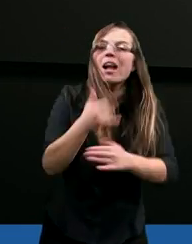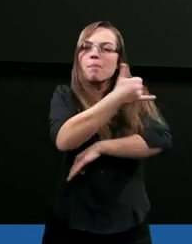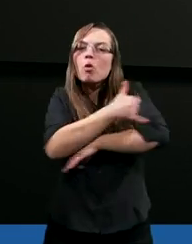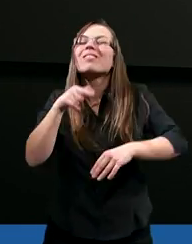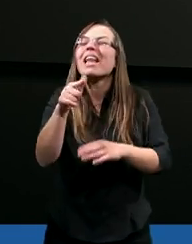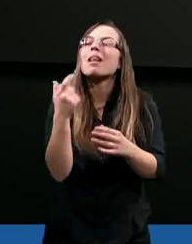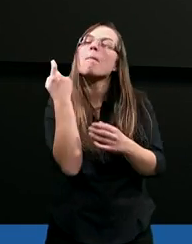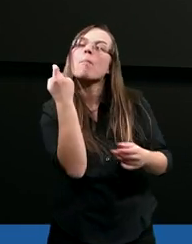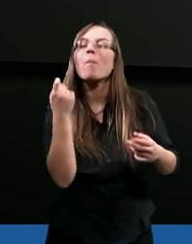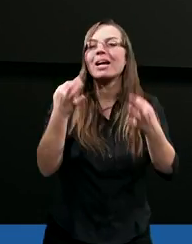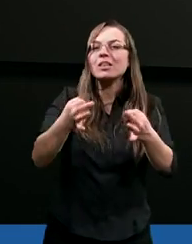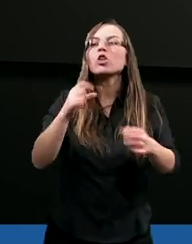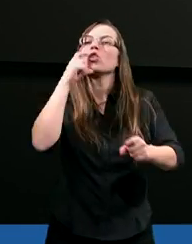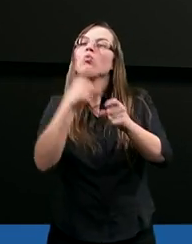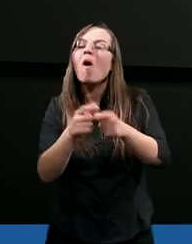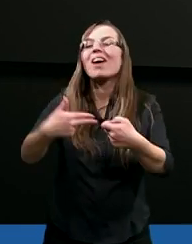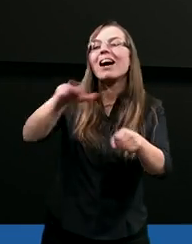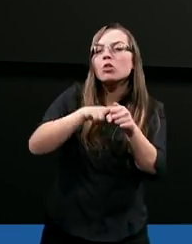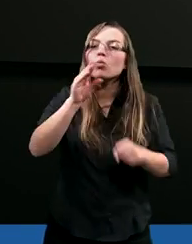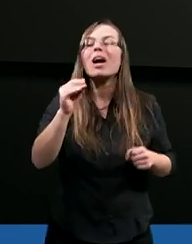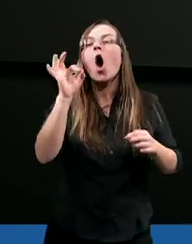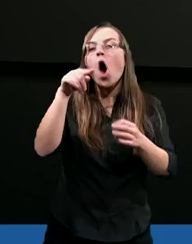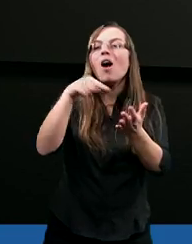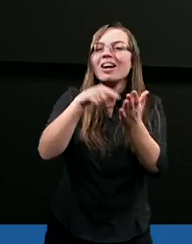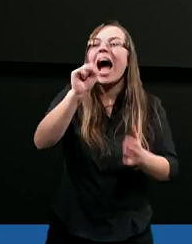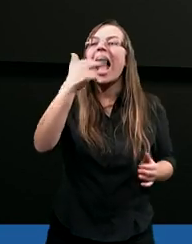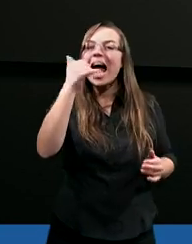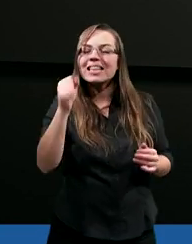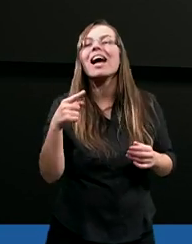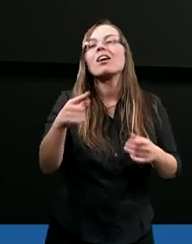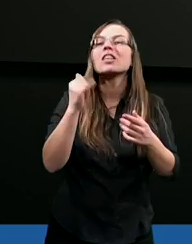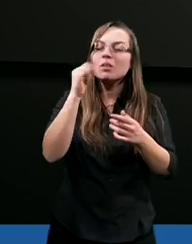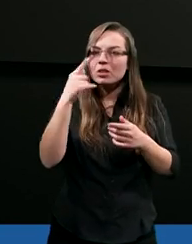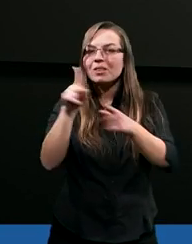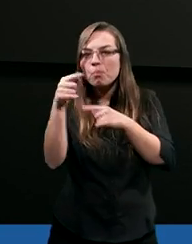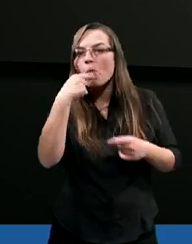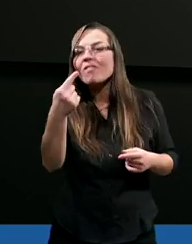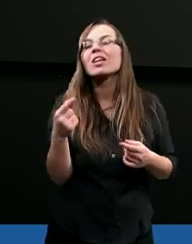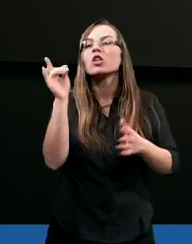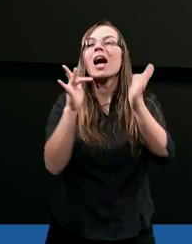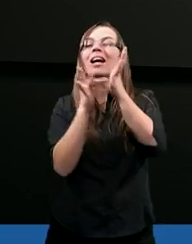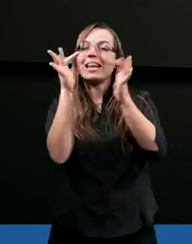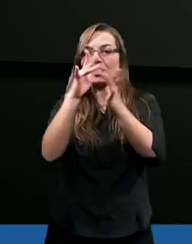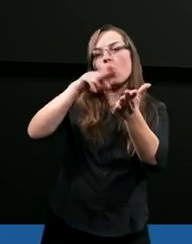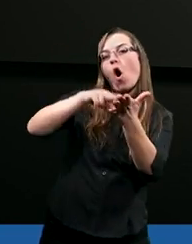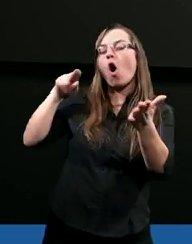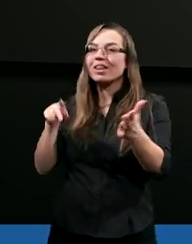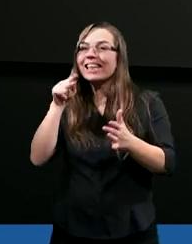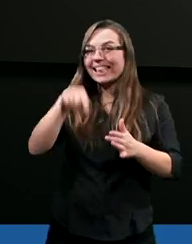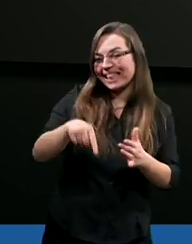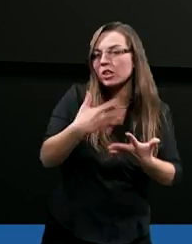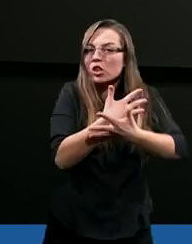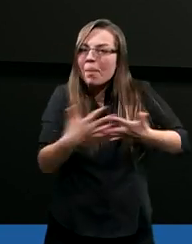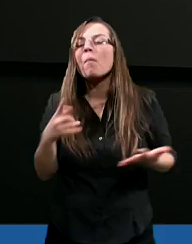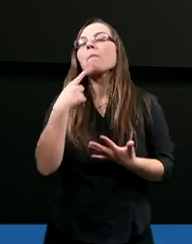ten moment i te słowa, o których Ania też powiedziała, że Chrystus odchodząc z tej ziemi